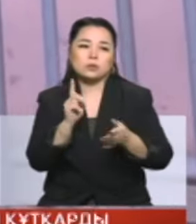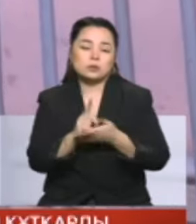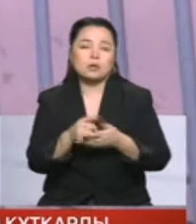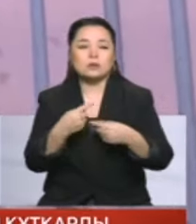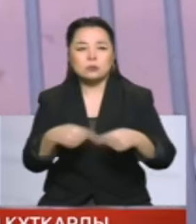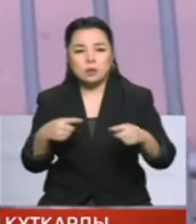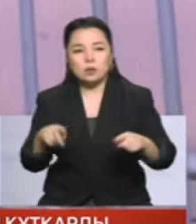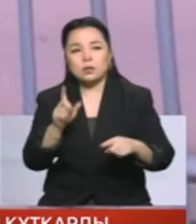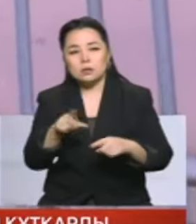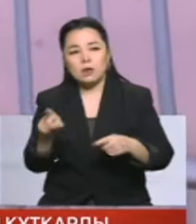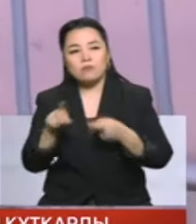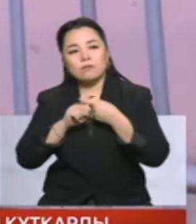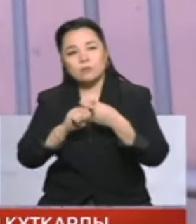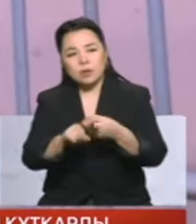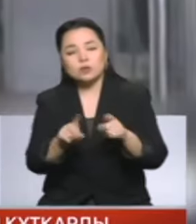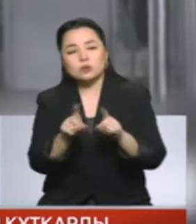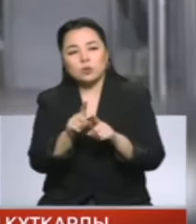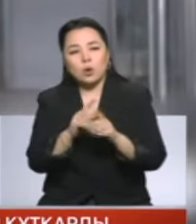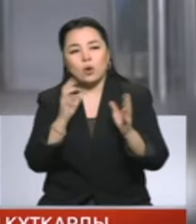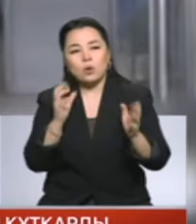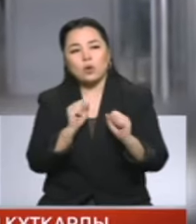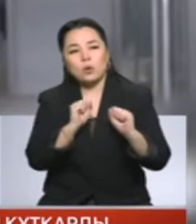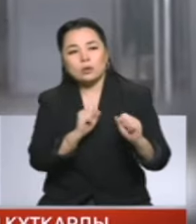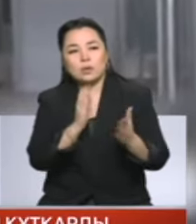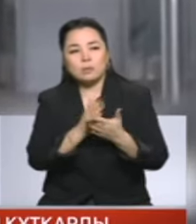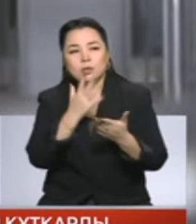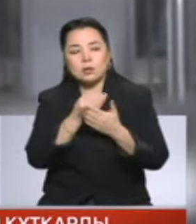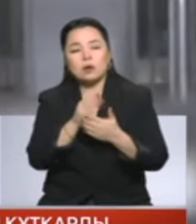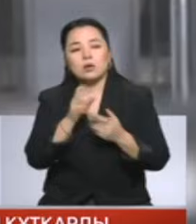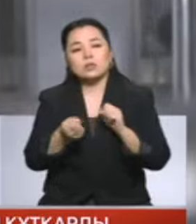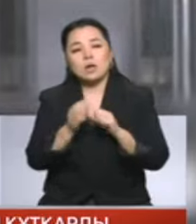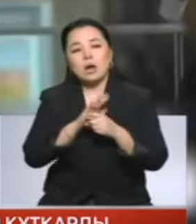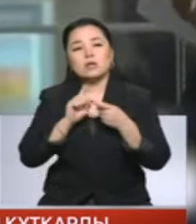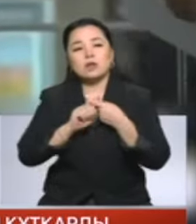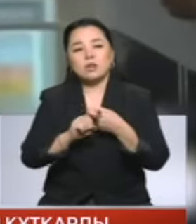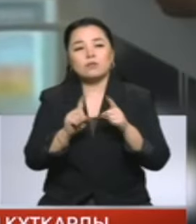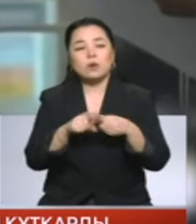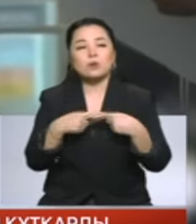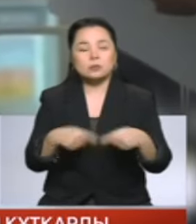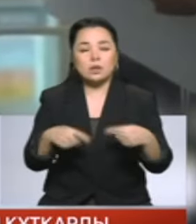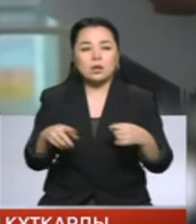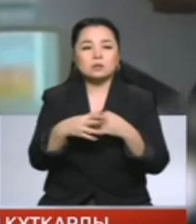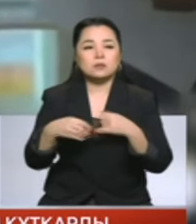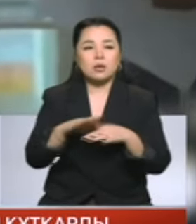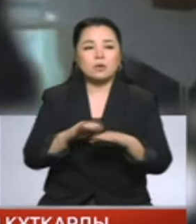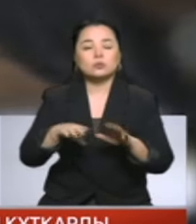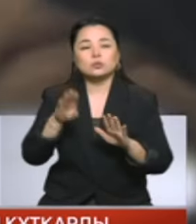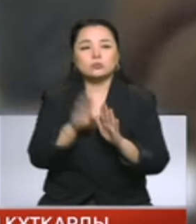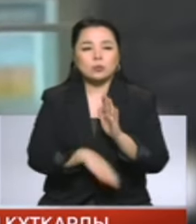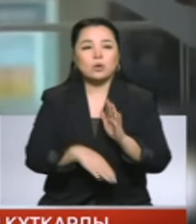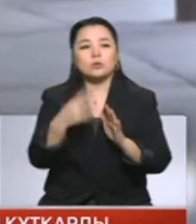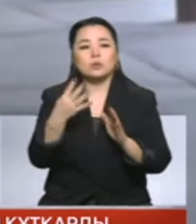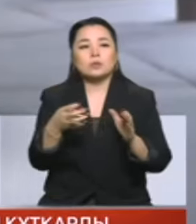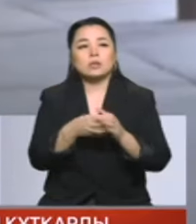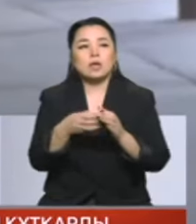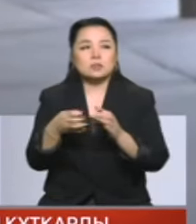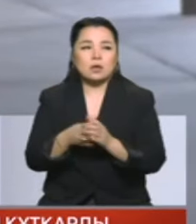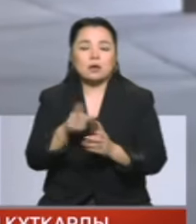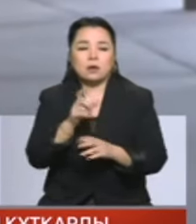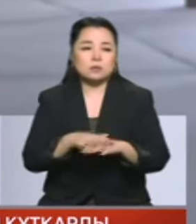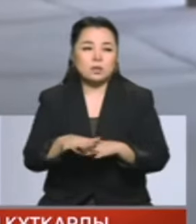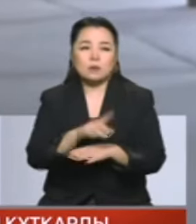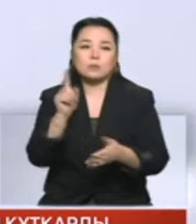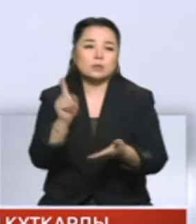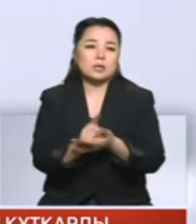және өзгелерді вирустан қорғай аламыз. Коронавирус пен маусымдық аурулар әлемнің өзге бөліктерінде де өршіп, ақштың 4 штаты халықты маска